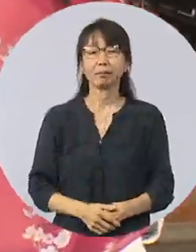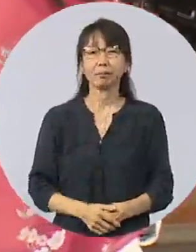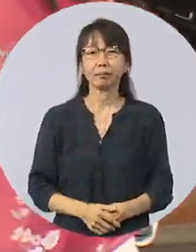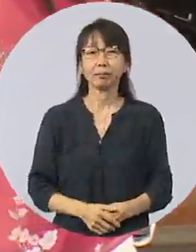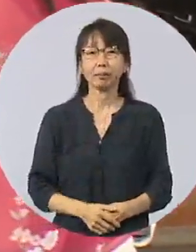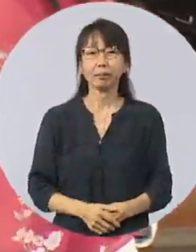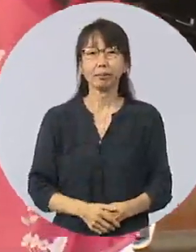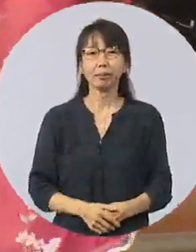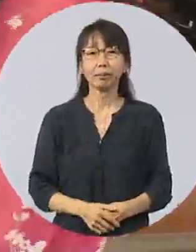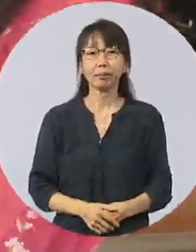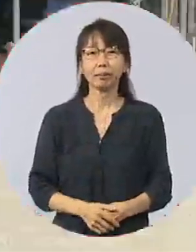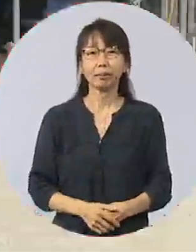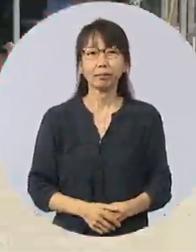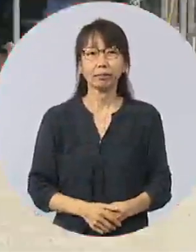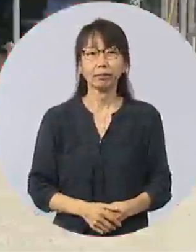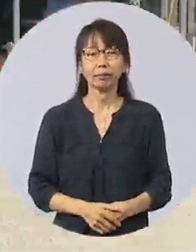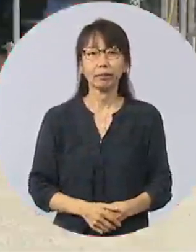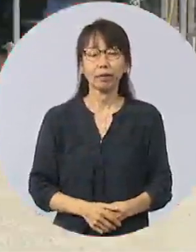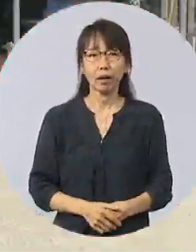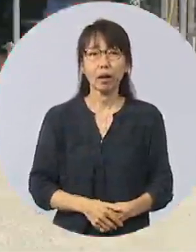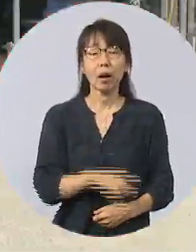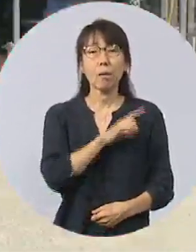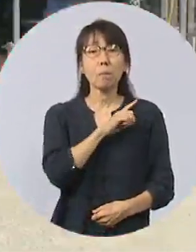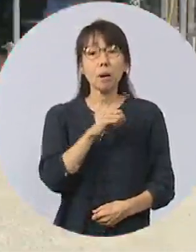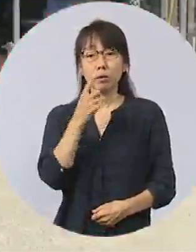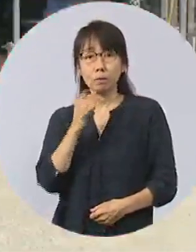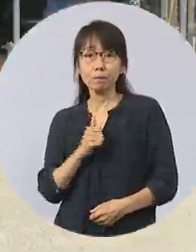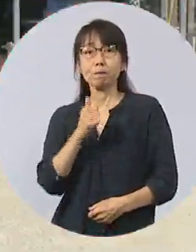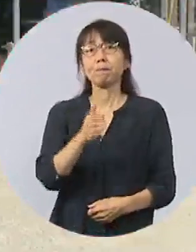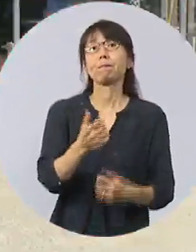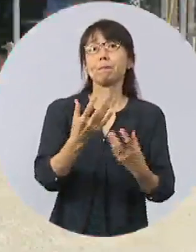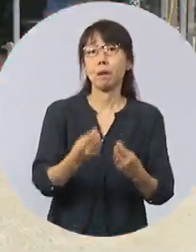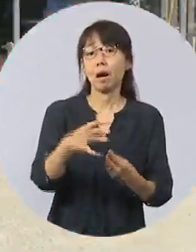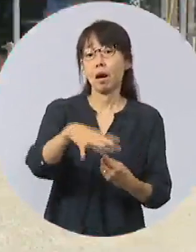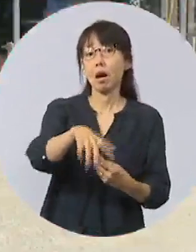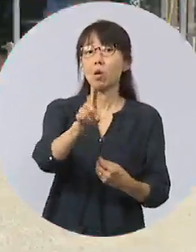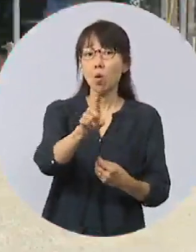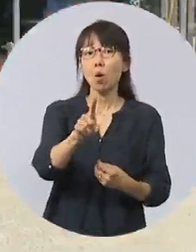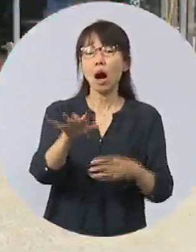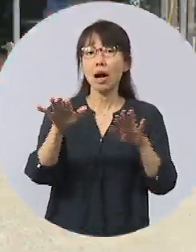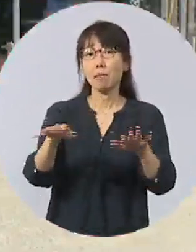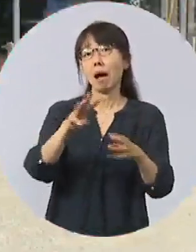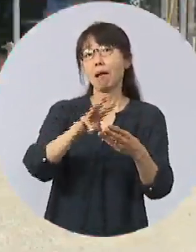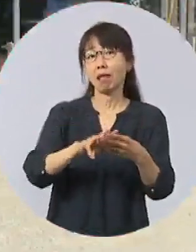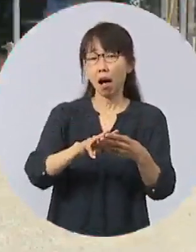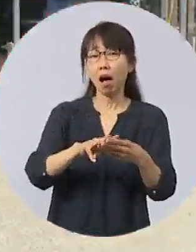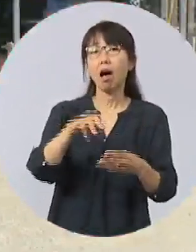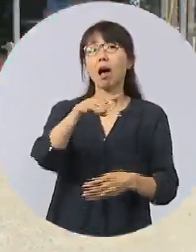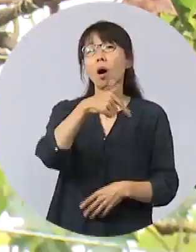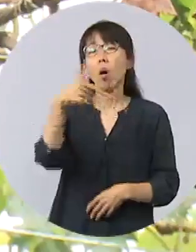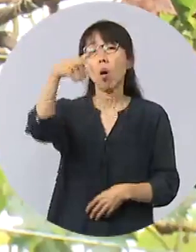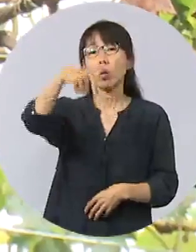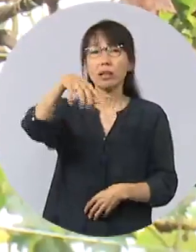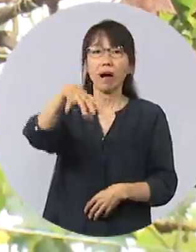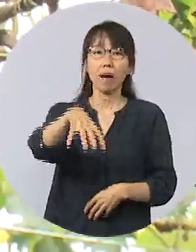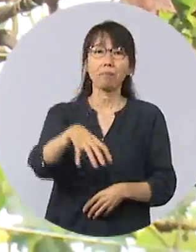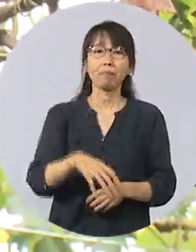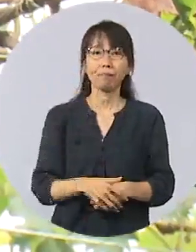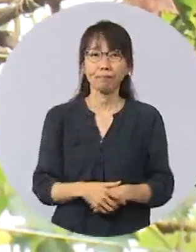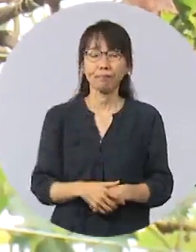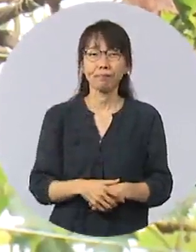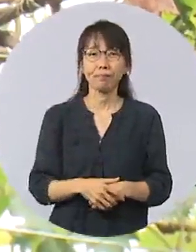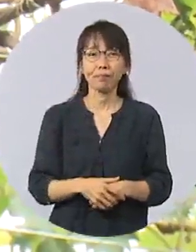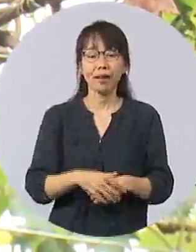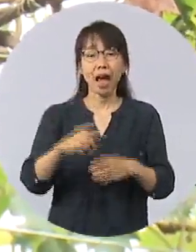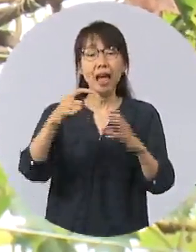ろしくお願いいたします。 まずお邪魔したのは未だにある大下園です。梨やぶどうな